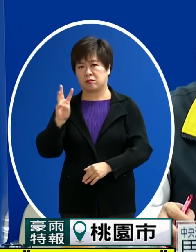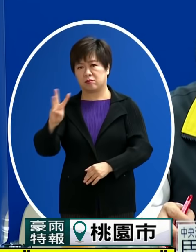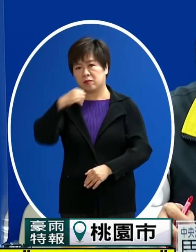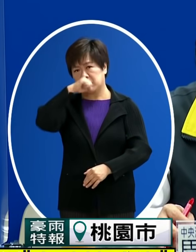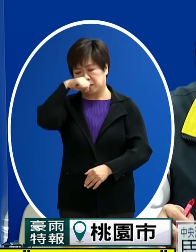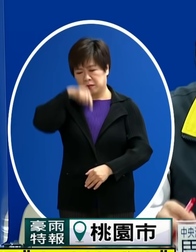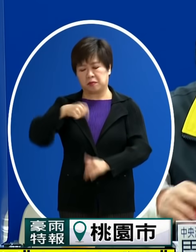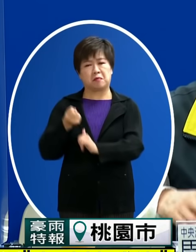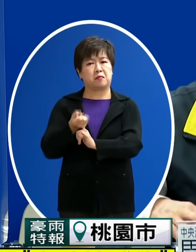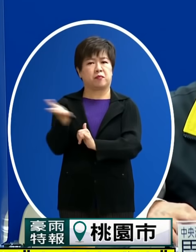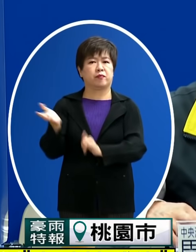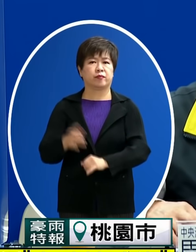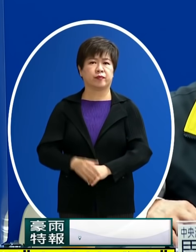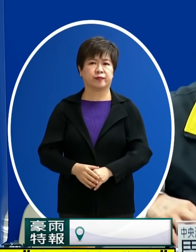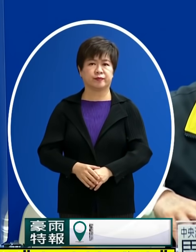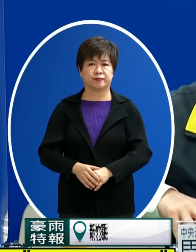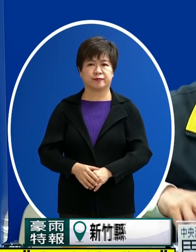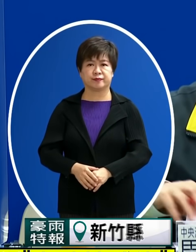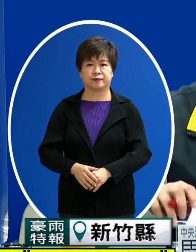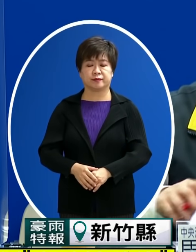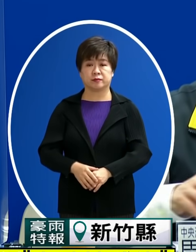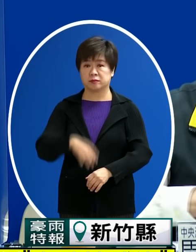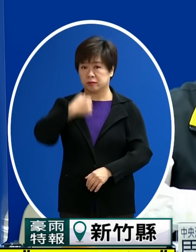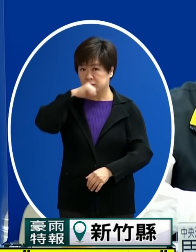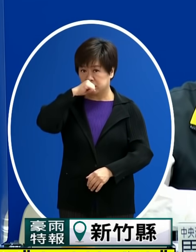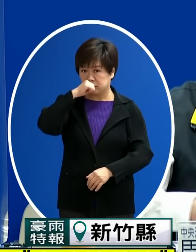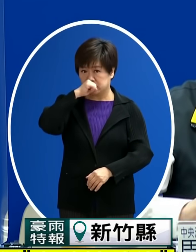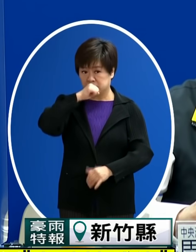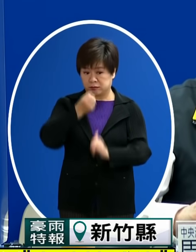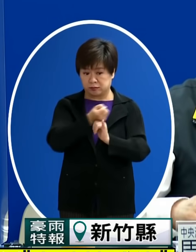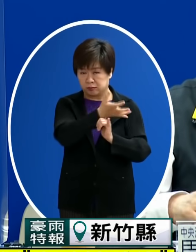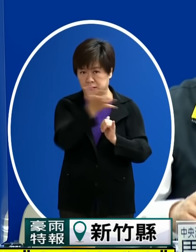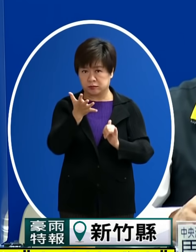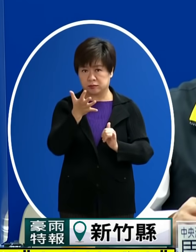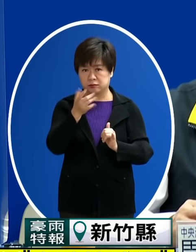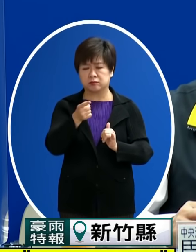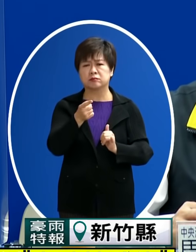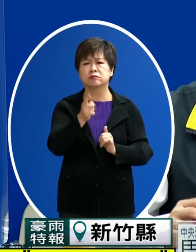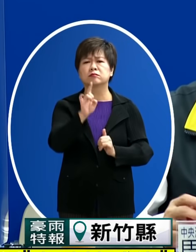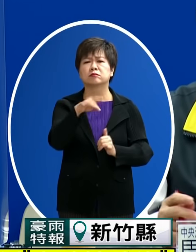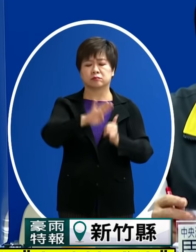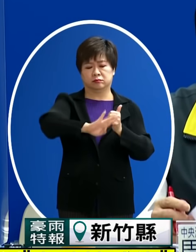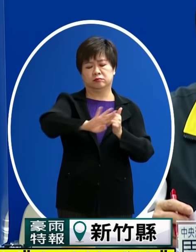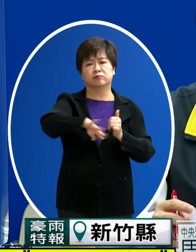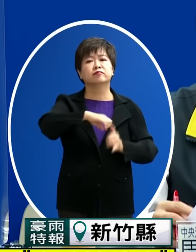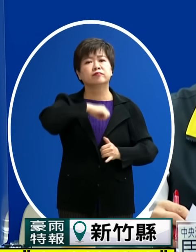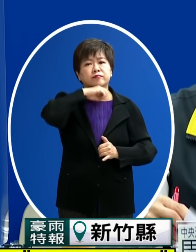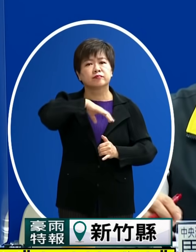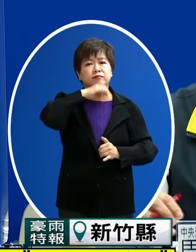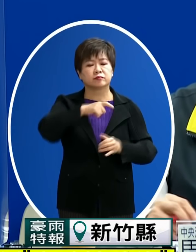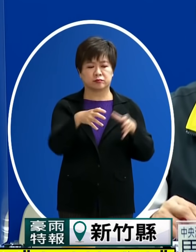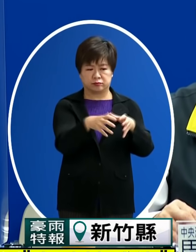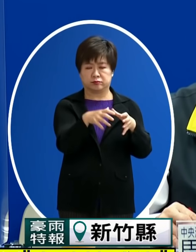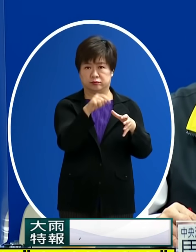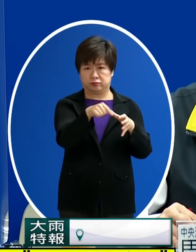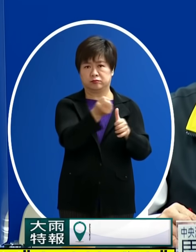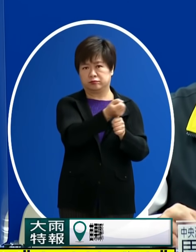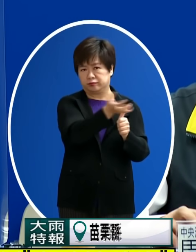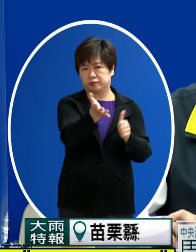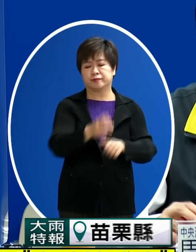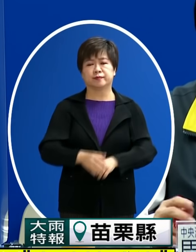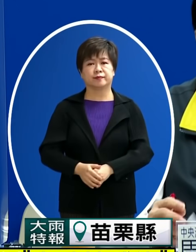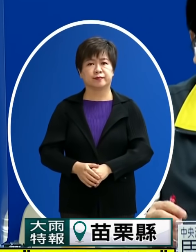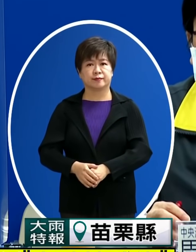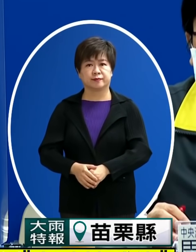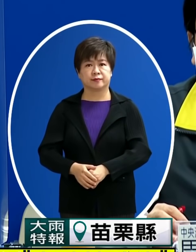是本土。那这个本土的13例都是跟屏东的群聚有关系。那除了